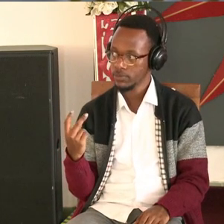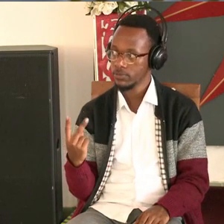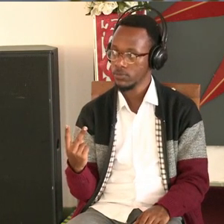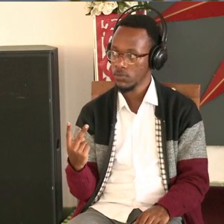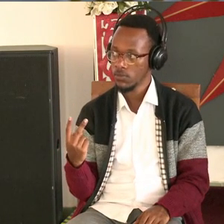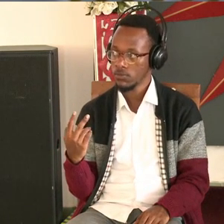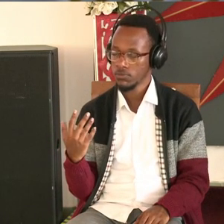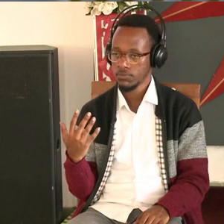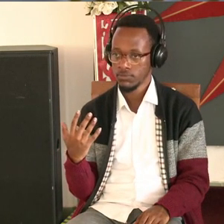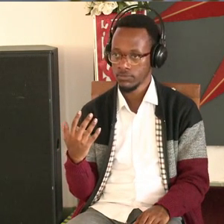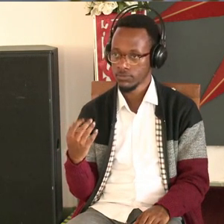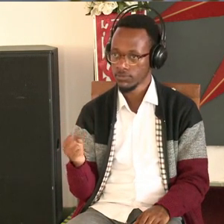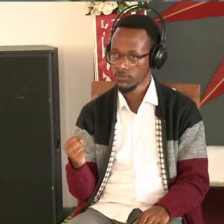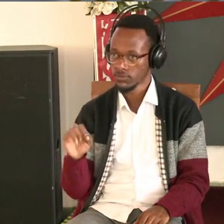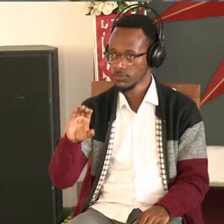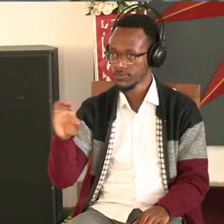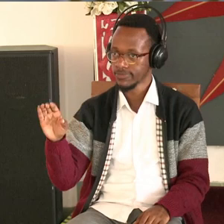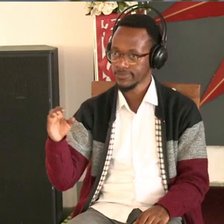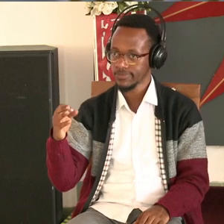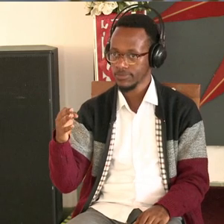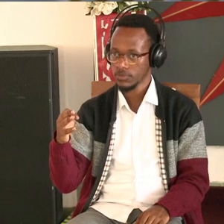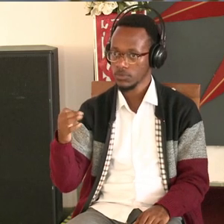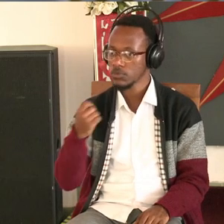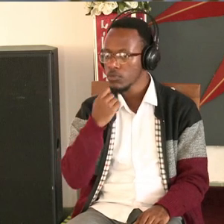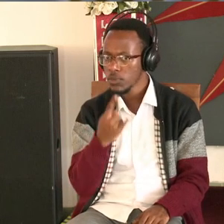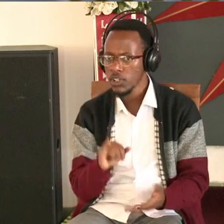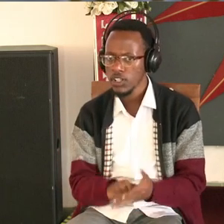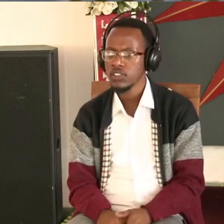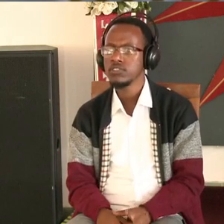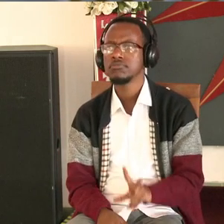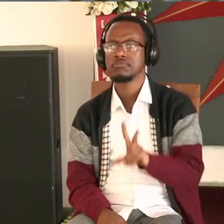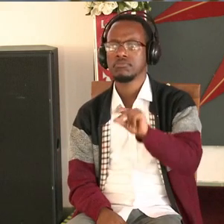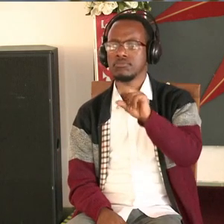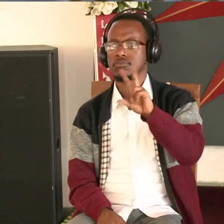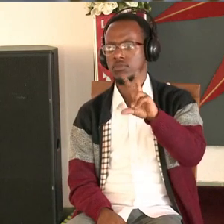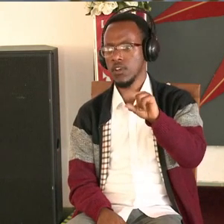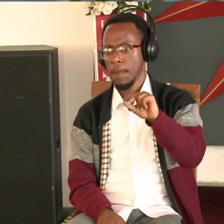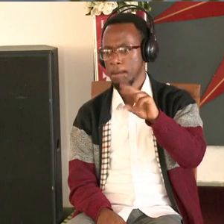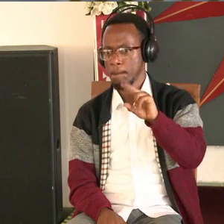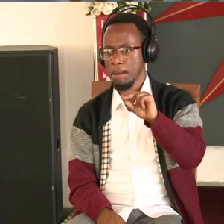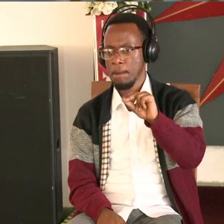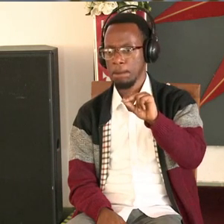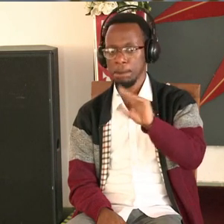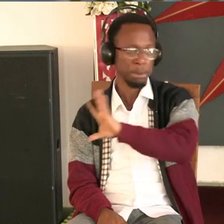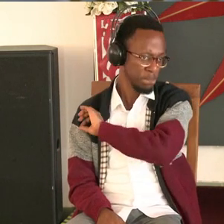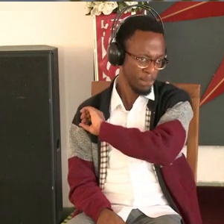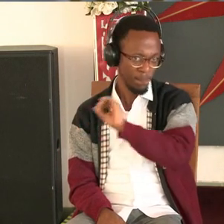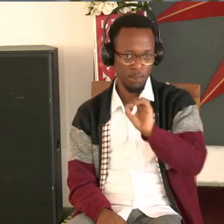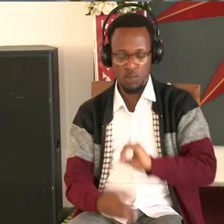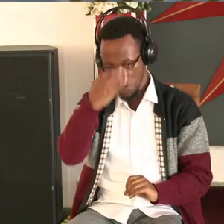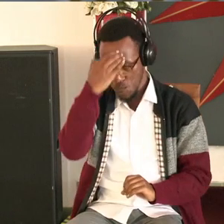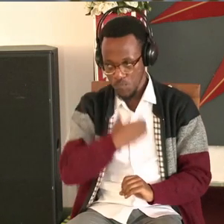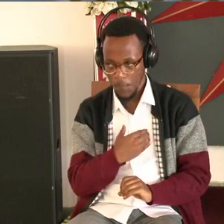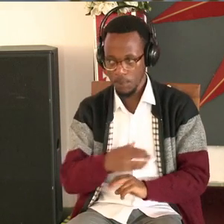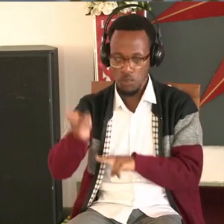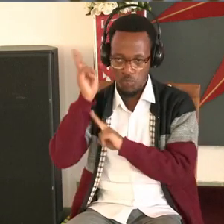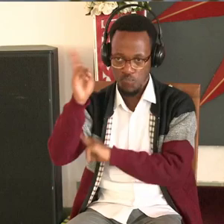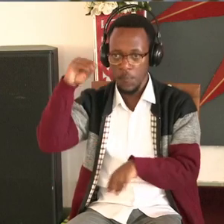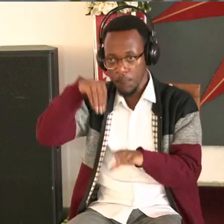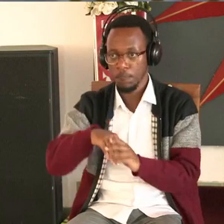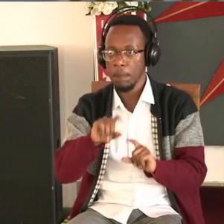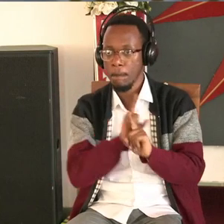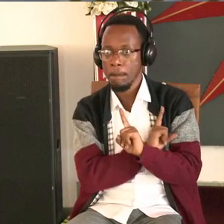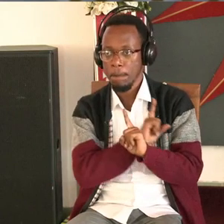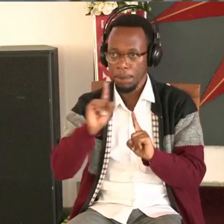gatatu. Non. Go oya. Aucun de ceux qui espèrent en toi. Ntabwo ariko bizaba